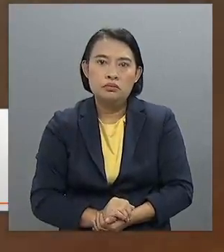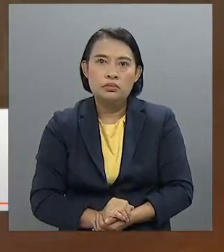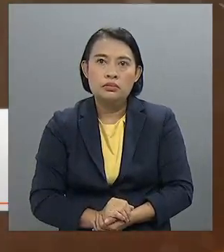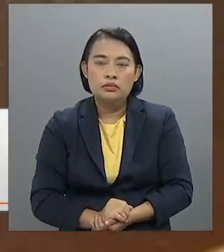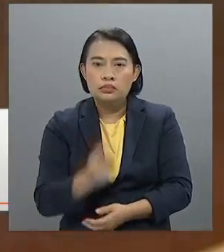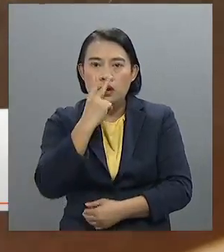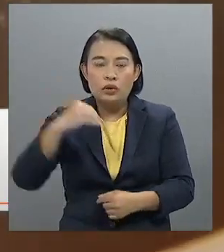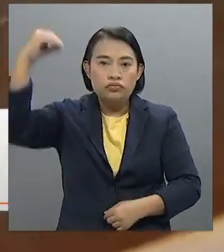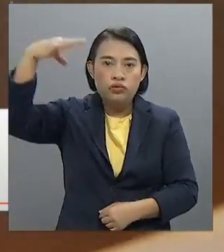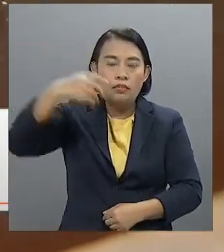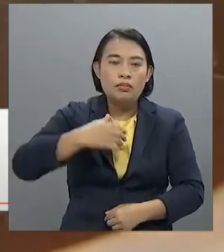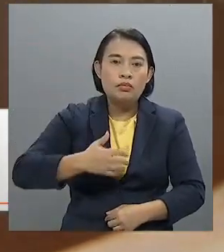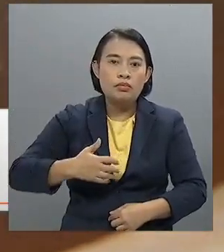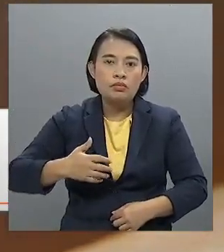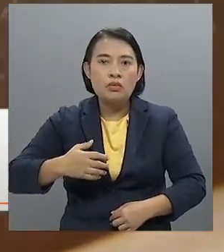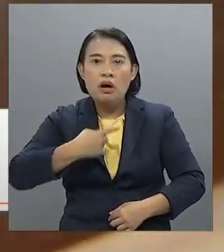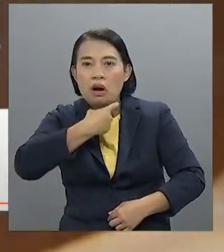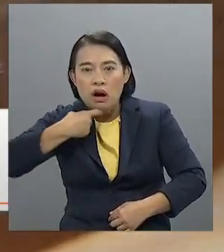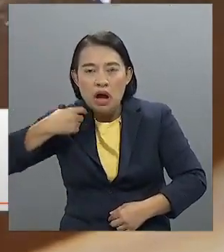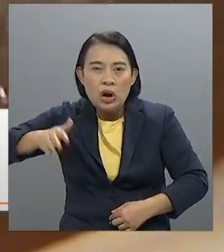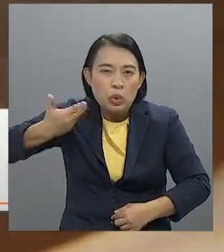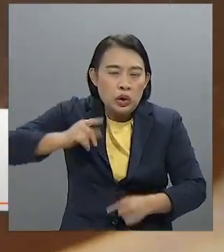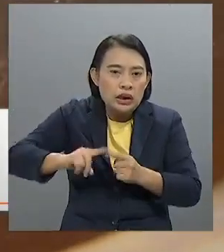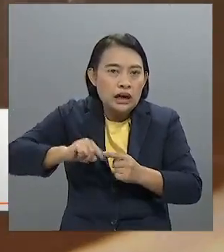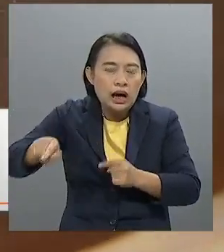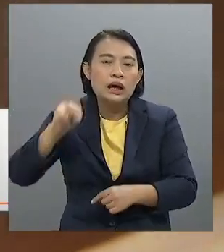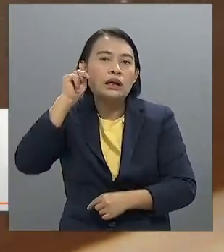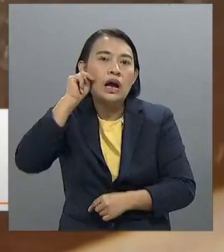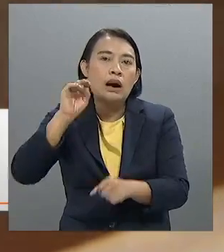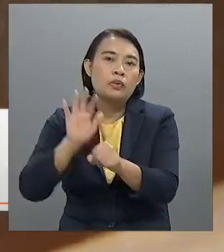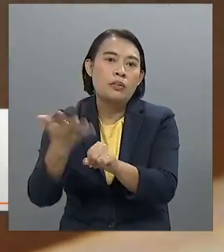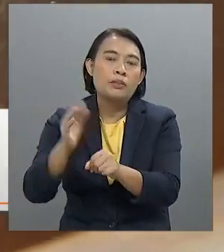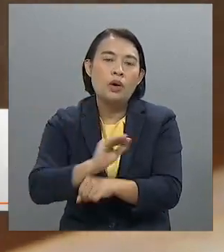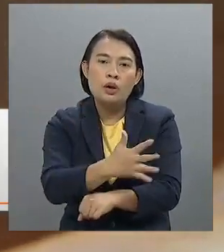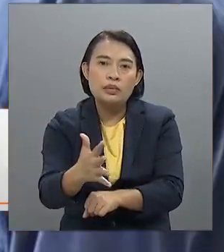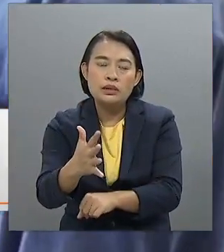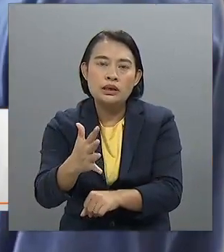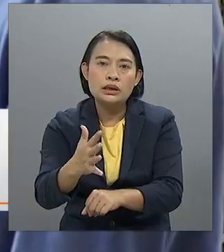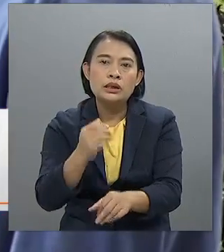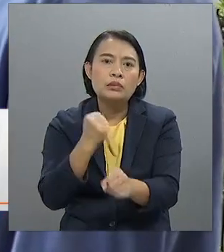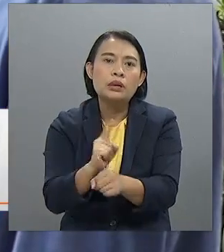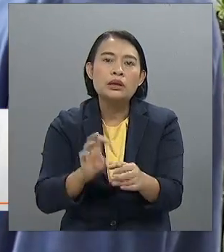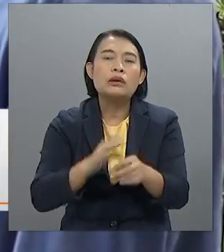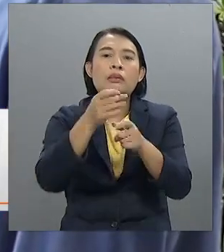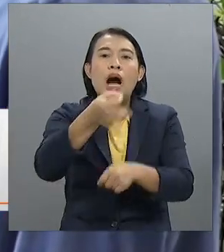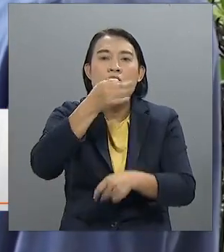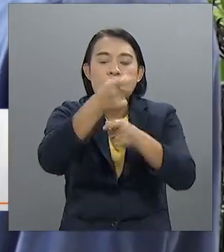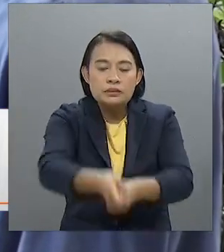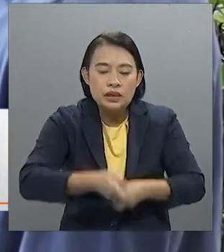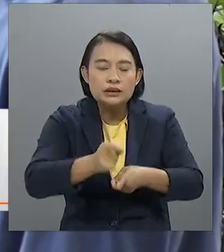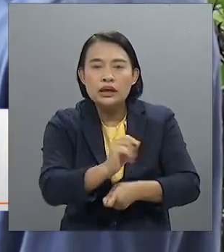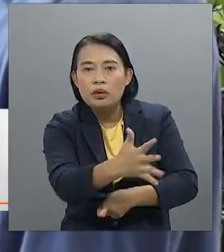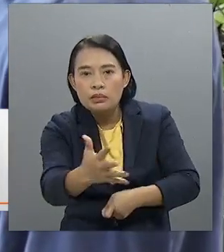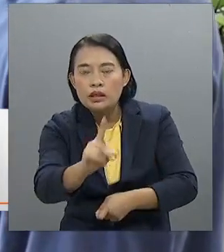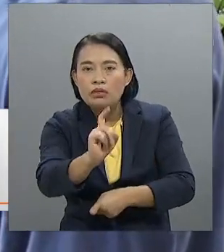จากบ่อบาดาลแห้งมันก็ไม่เพียงพอต่อการใช้งานทั้งเรื่องของการทำการเกษตรใช้ในครัวเรือนก็ไม่พอโดยน